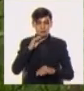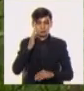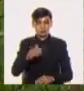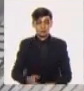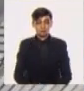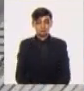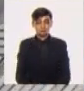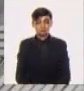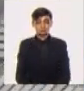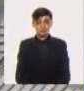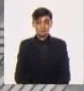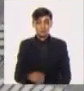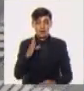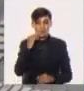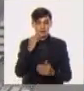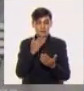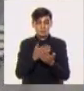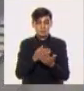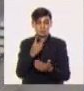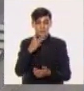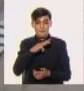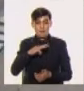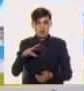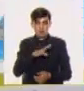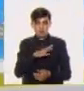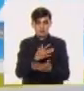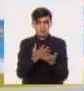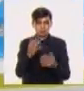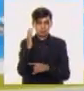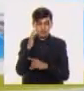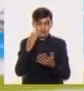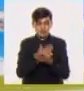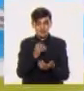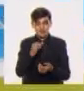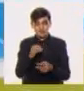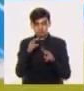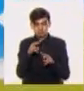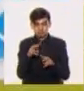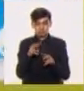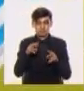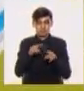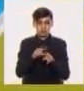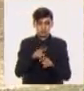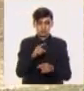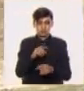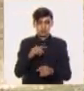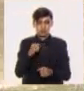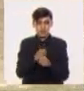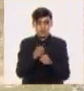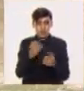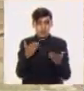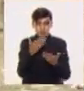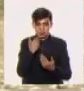туады. Алматыда жалпы саны 2 миллионнан асатын жасыл қор бар. Оларды сақтау, күтіп баптау да үлкеніз. Жасыл желекті